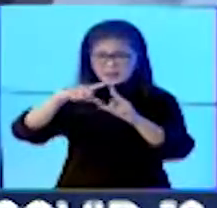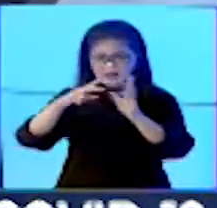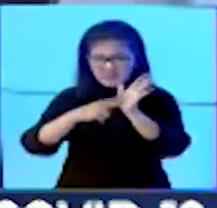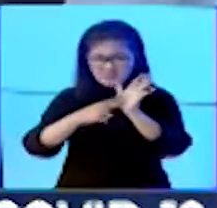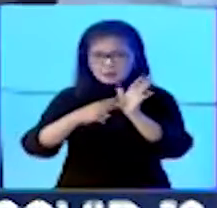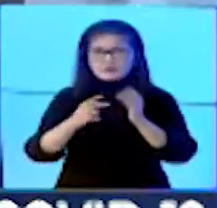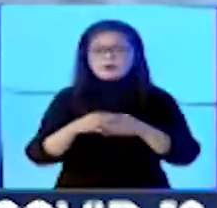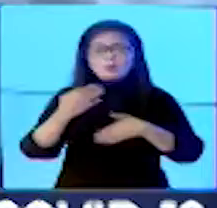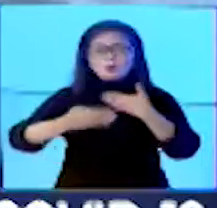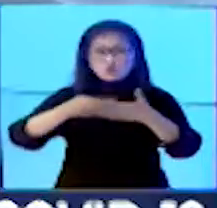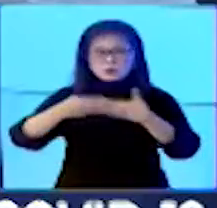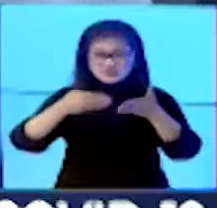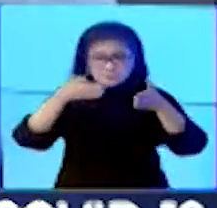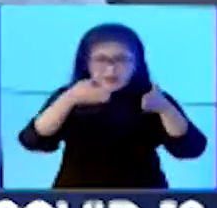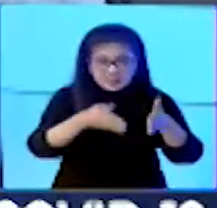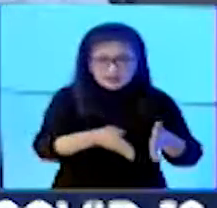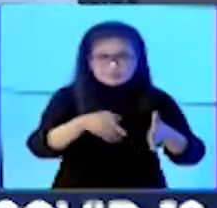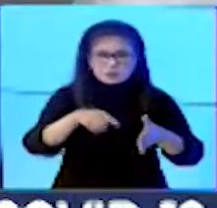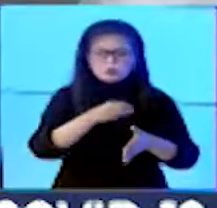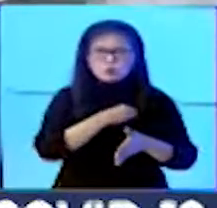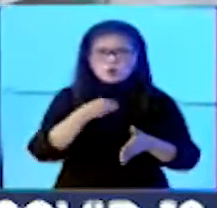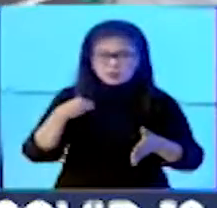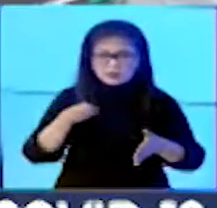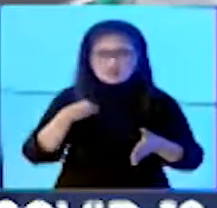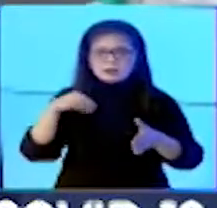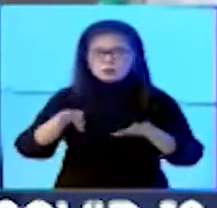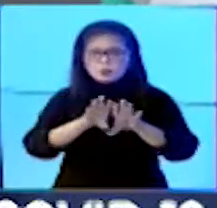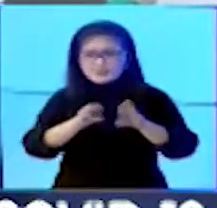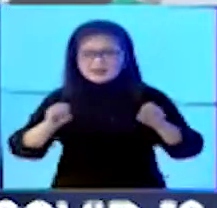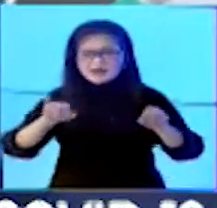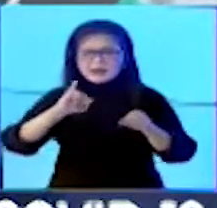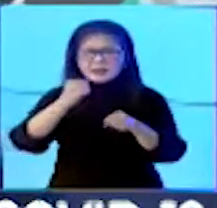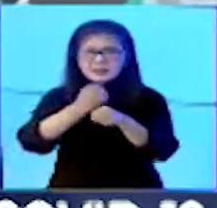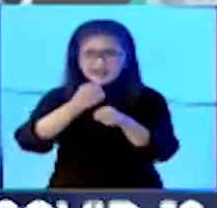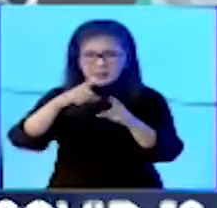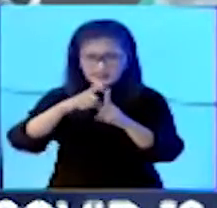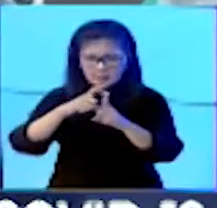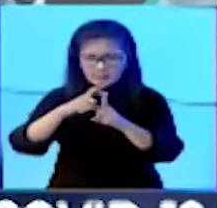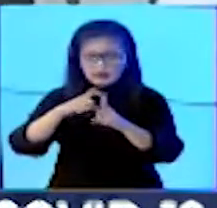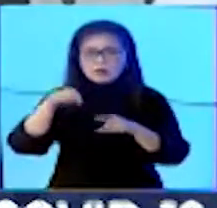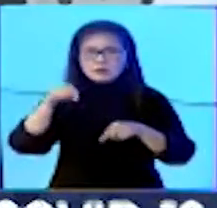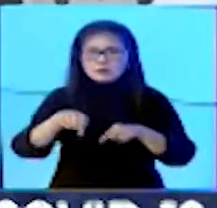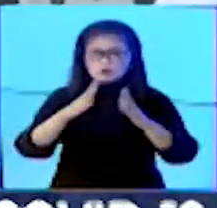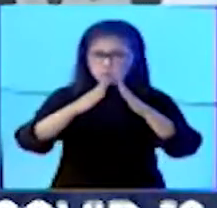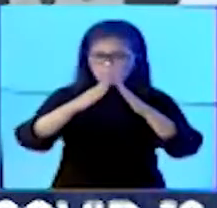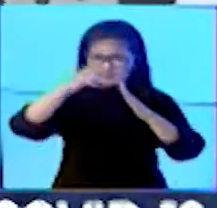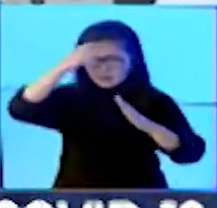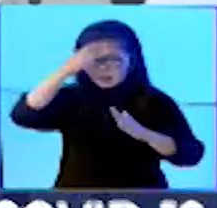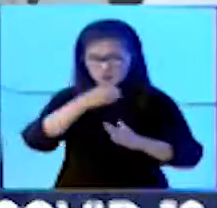Pemakaman dokter yang selama ini bertugas di instalasi gawat darurat Rumah Sakit Dr. Sutomo dilakukan dengan protokol COVID-19.